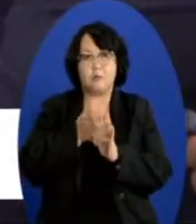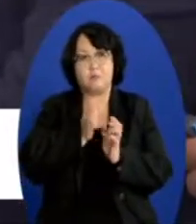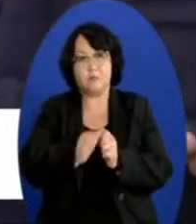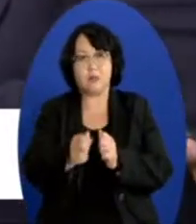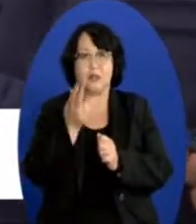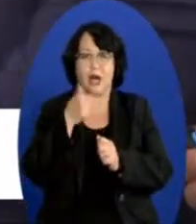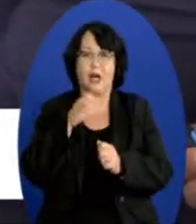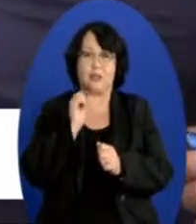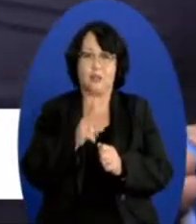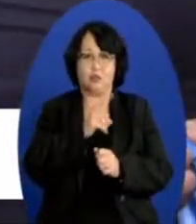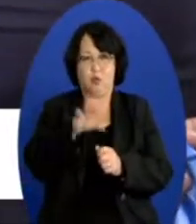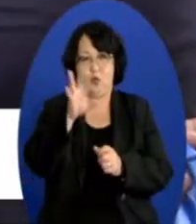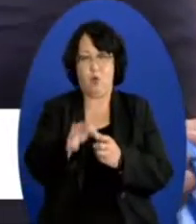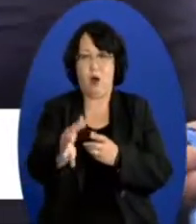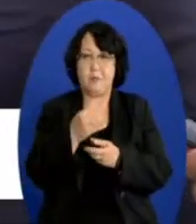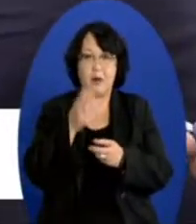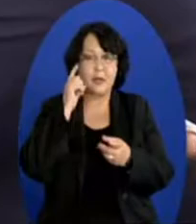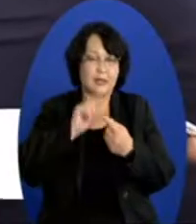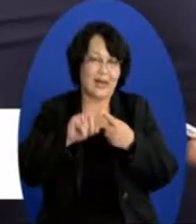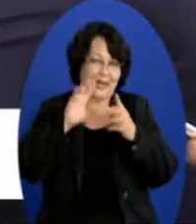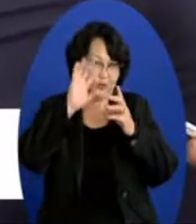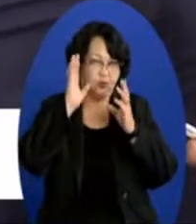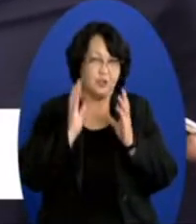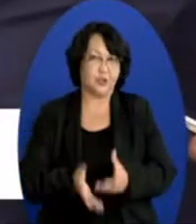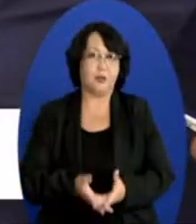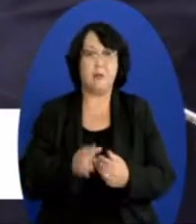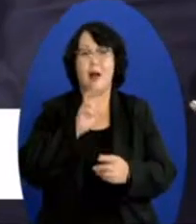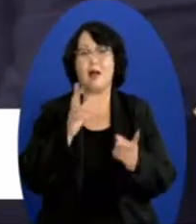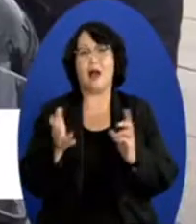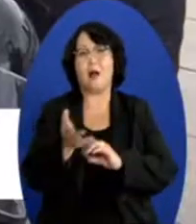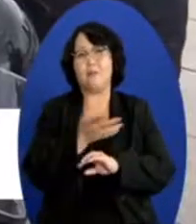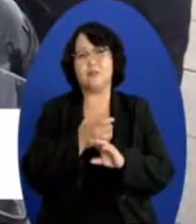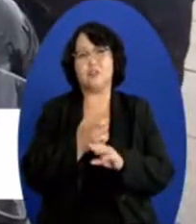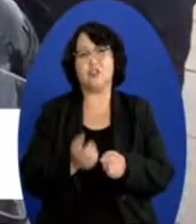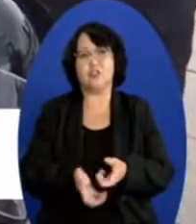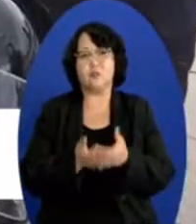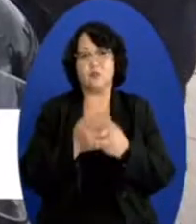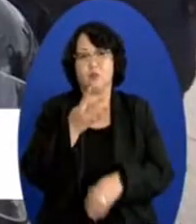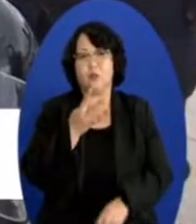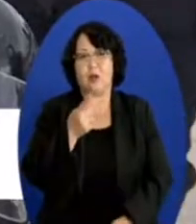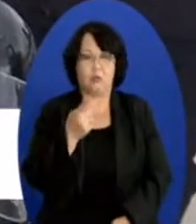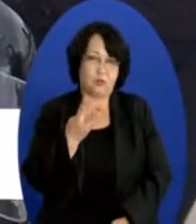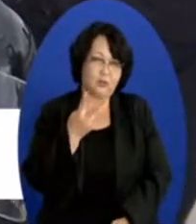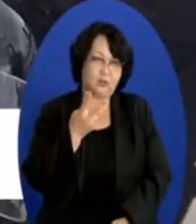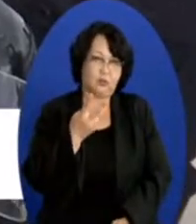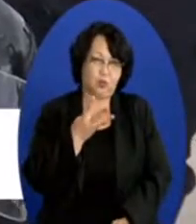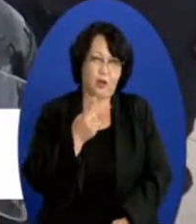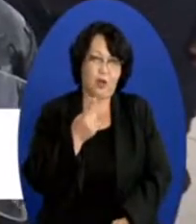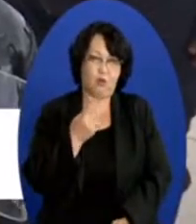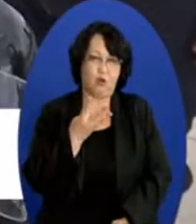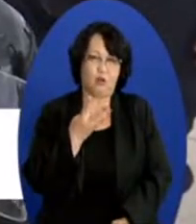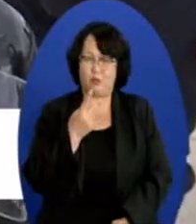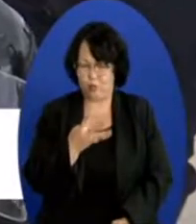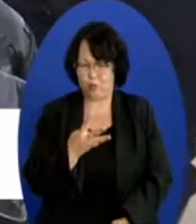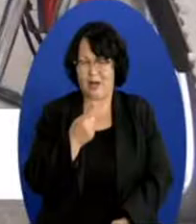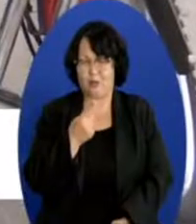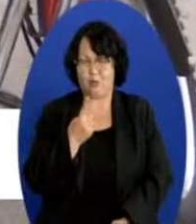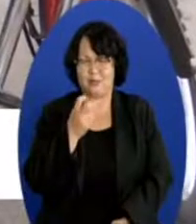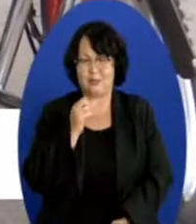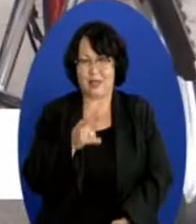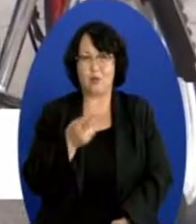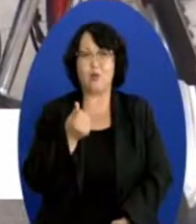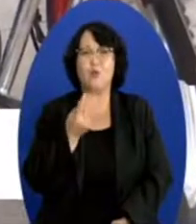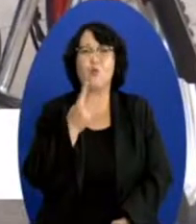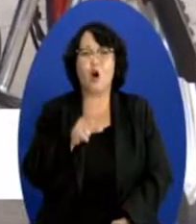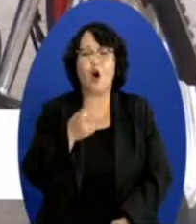зэрэг асуудлыг хилцгэр боллоо. Мөн байгаль хамгаалагчдад дэмжлэг үзүүлэх зорилгоор 412 сая төгрөгийн 210 ширхэг мотоцикл